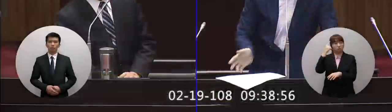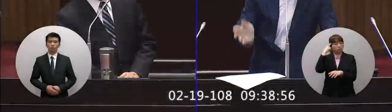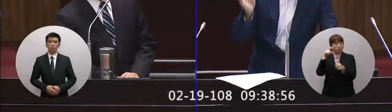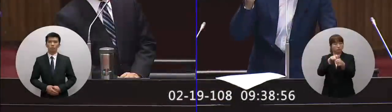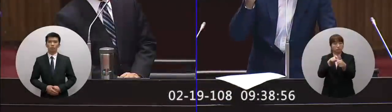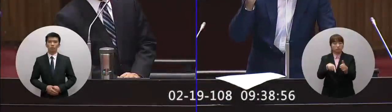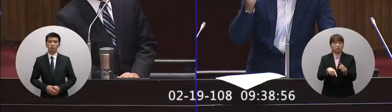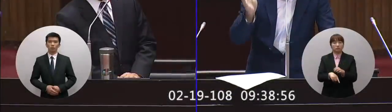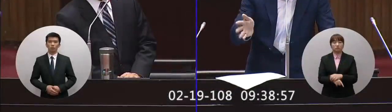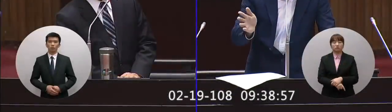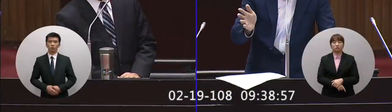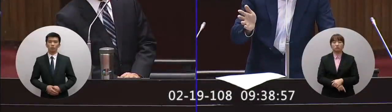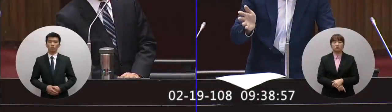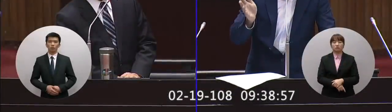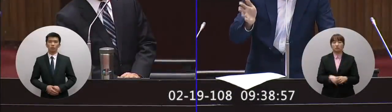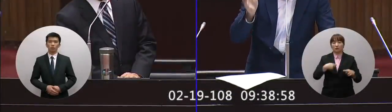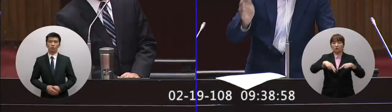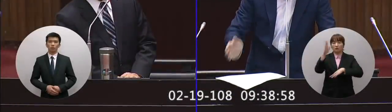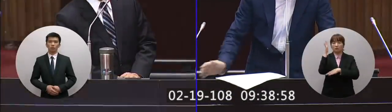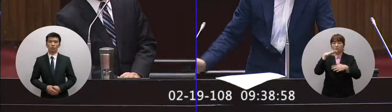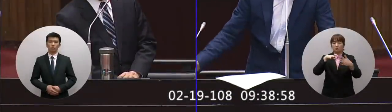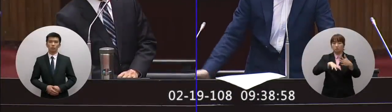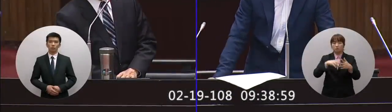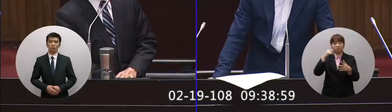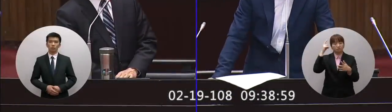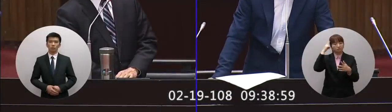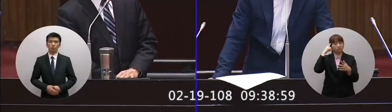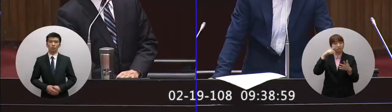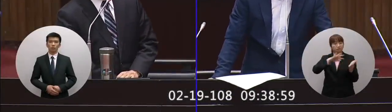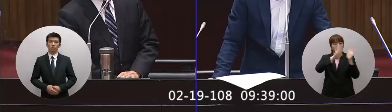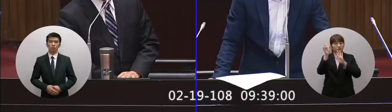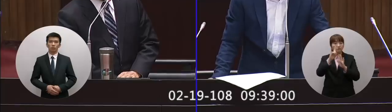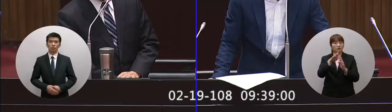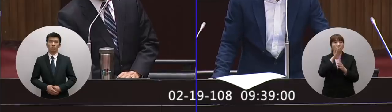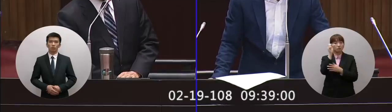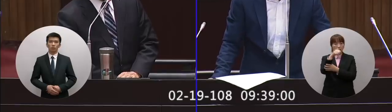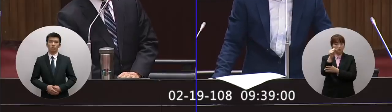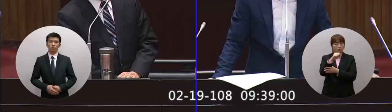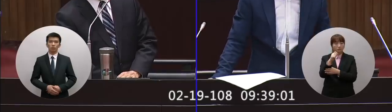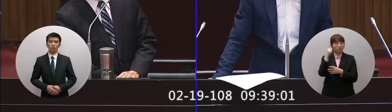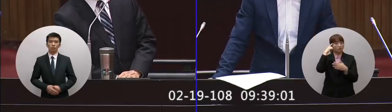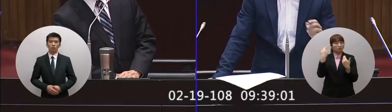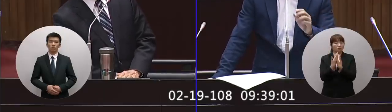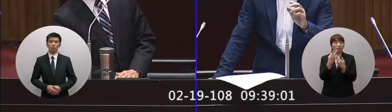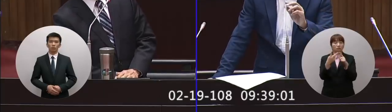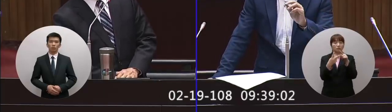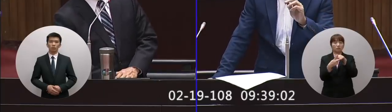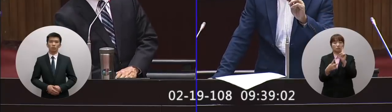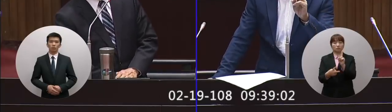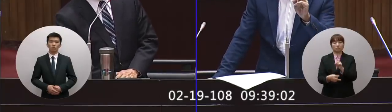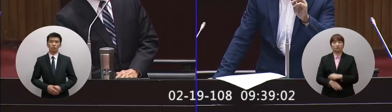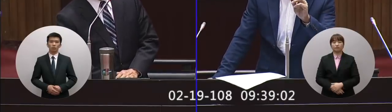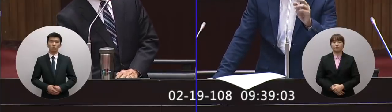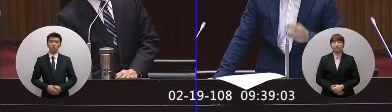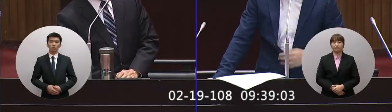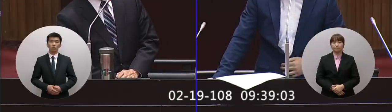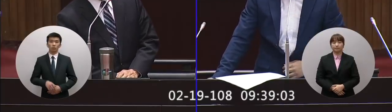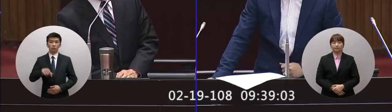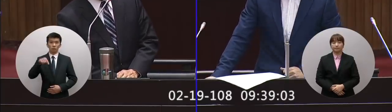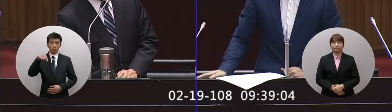题，我们行政院的态度是什么？是赞成还是反对？ 这个